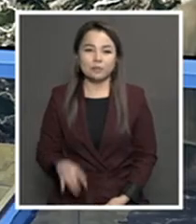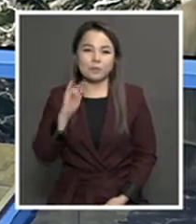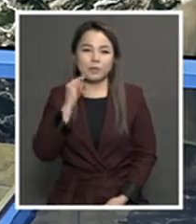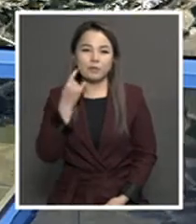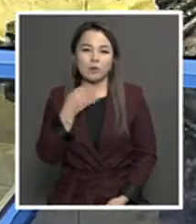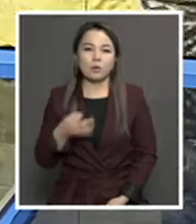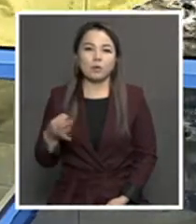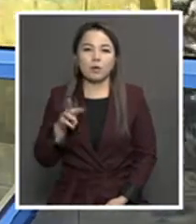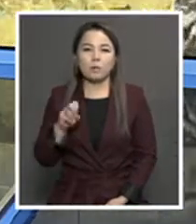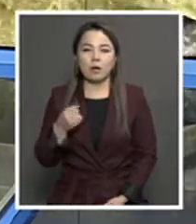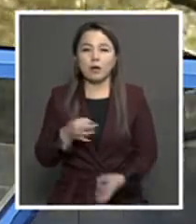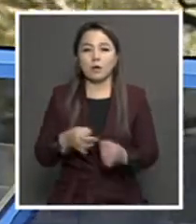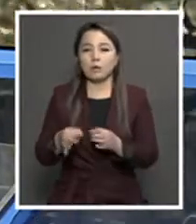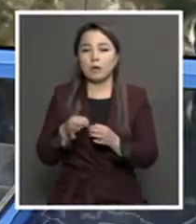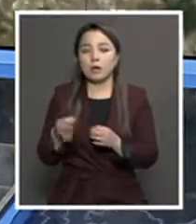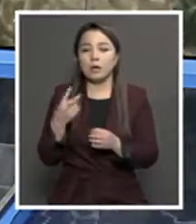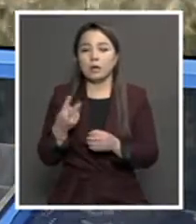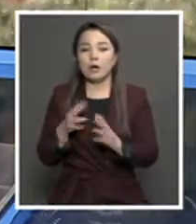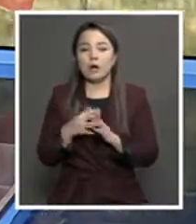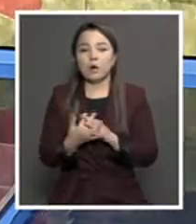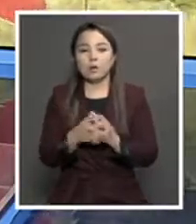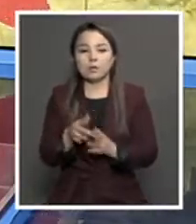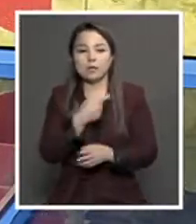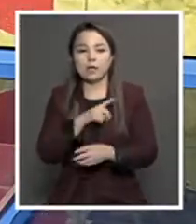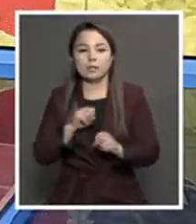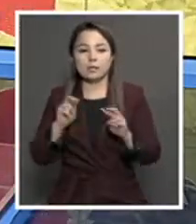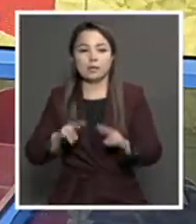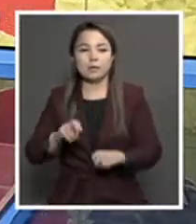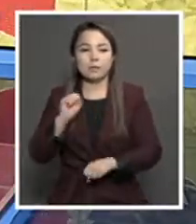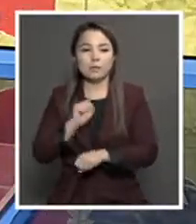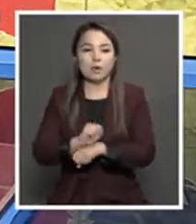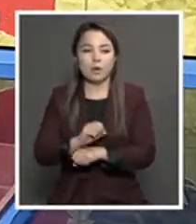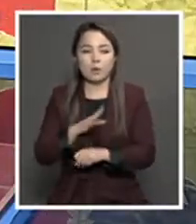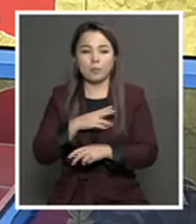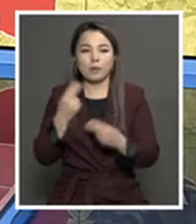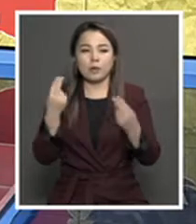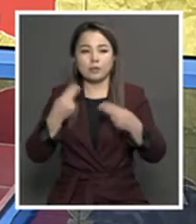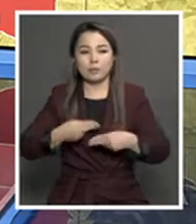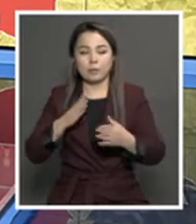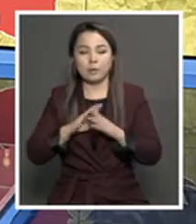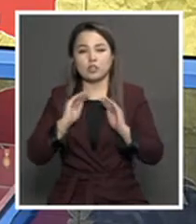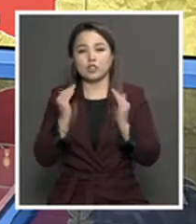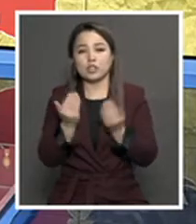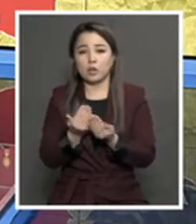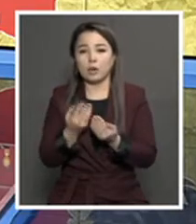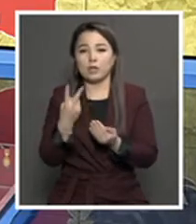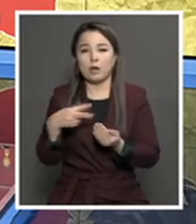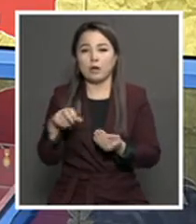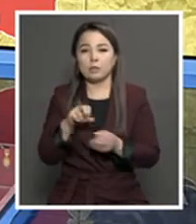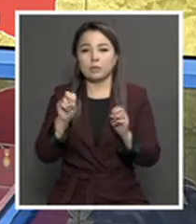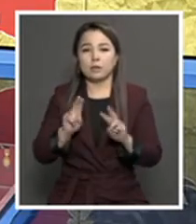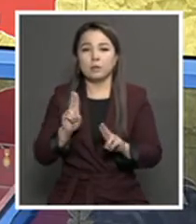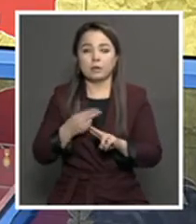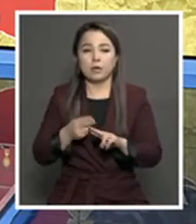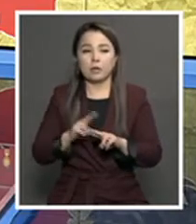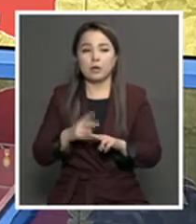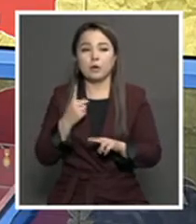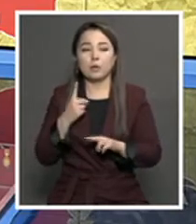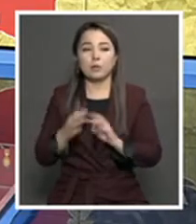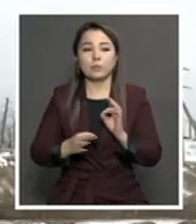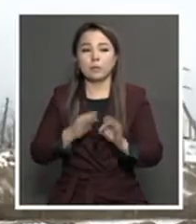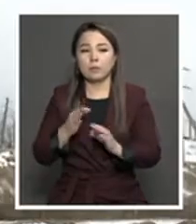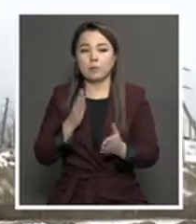Павлодар облысы май аудандағы екі ауылға санитарлық бекеттер қойылды. Жаңа карантиндік шектеулер әзірге екі аптаға арналған. Көктөбеде соңғы